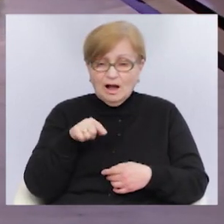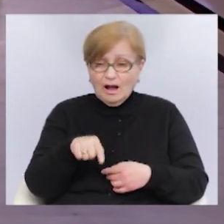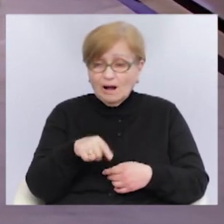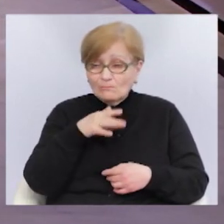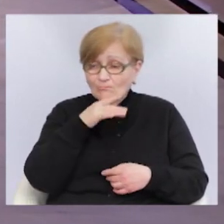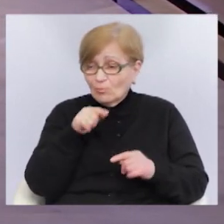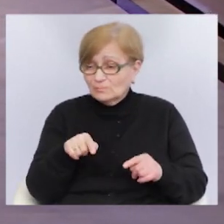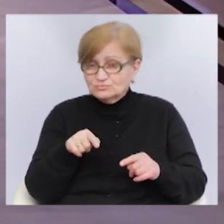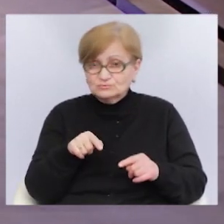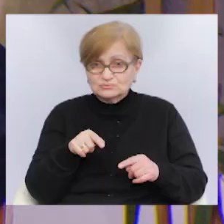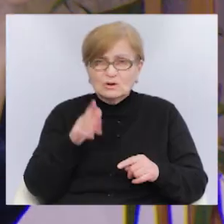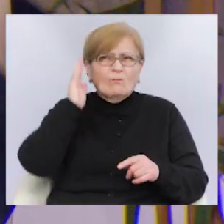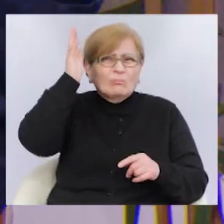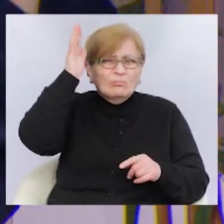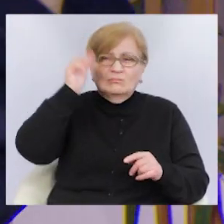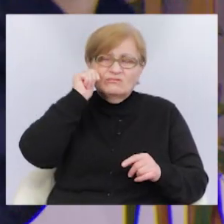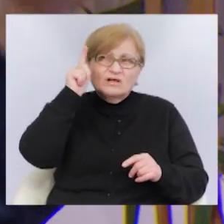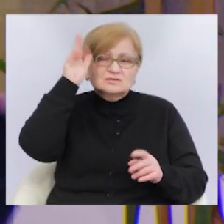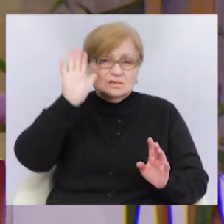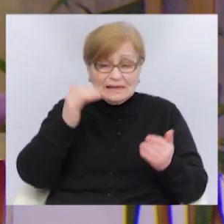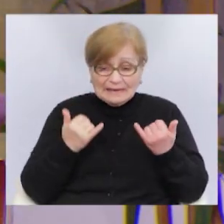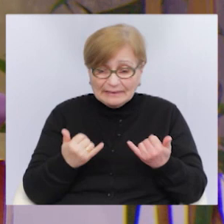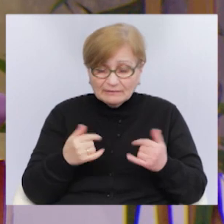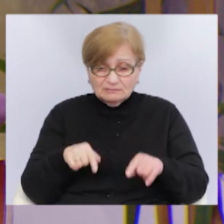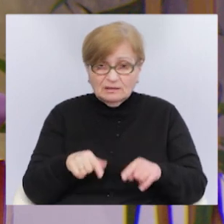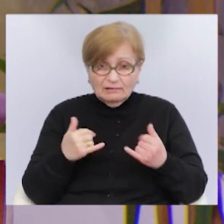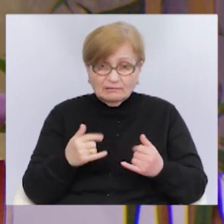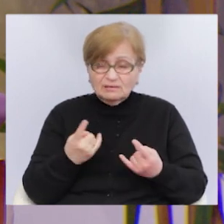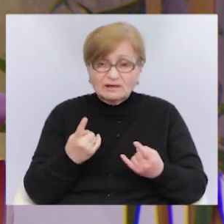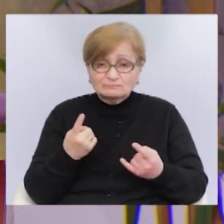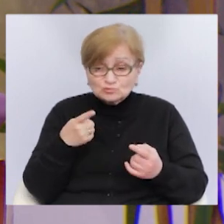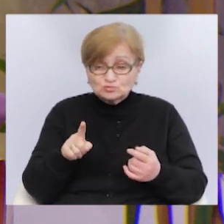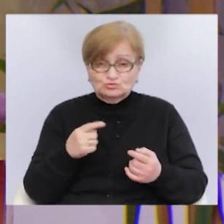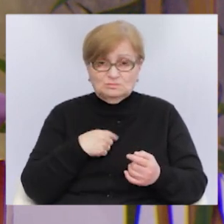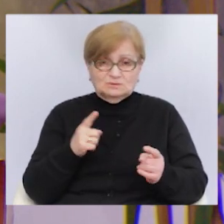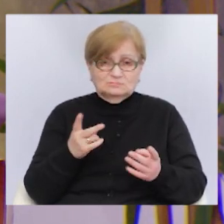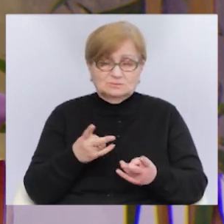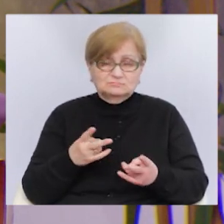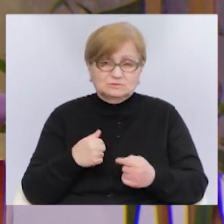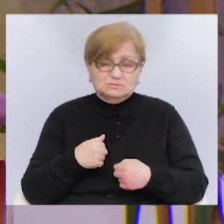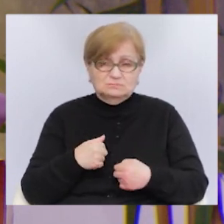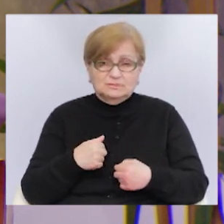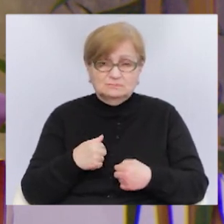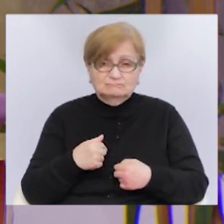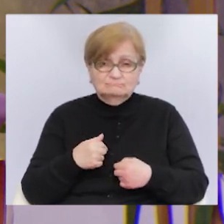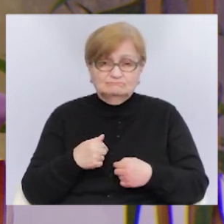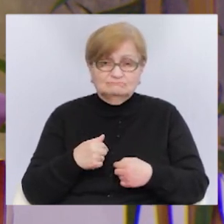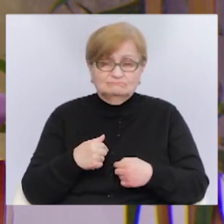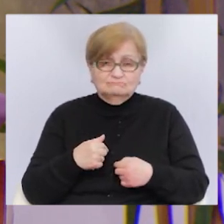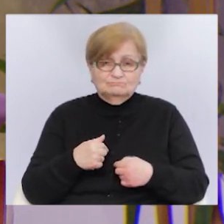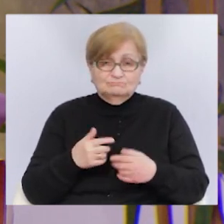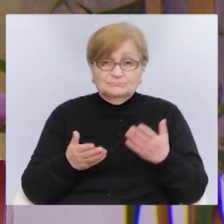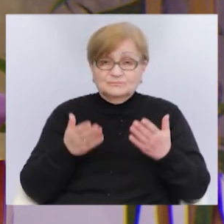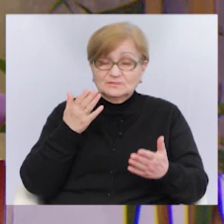ნახე, არ ვსაუბრობ, რომ აი მომავალში ხვალიდან და აი ეხლა, აი ამ წამს. აი ეხა რა მჭირდება. და